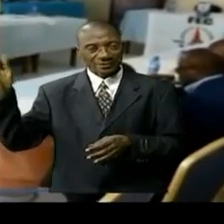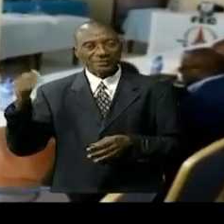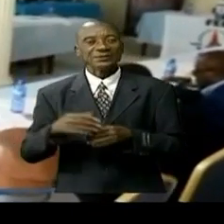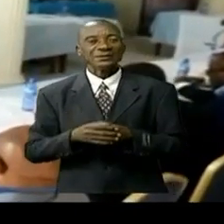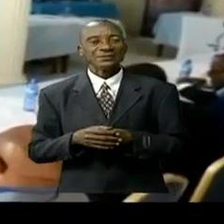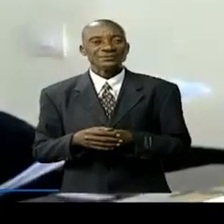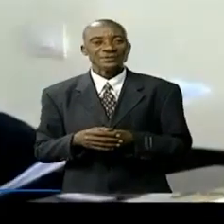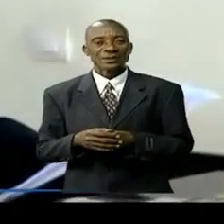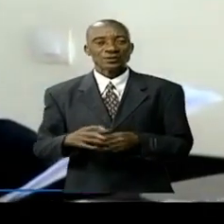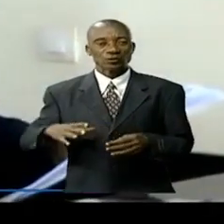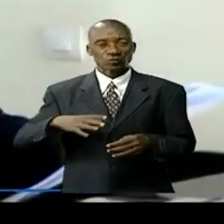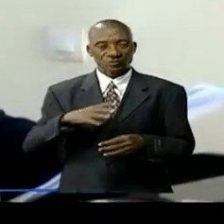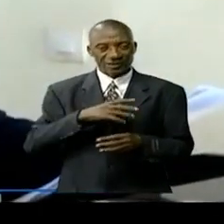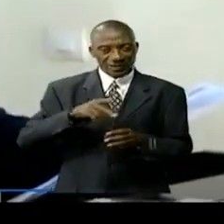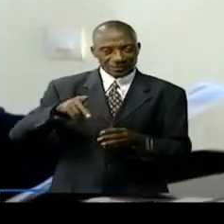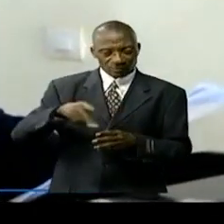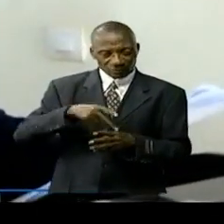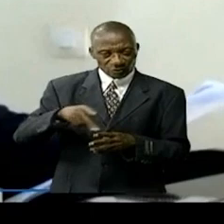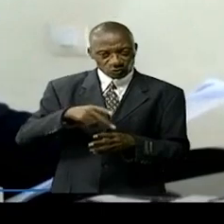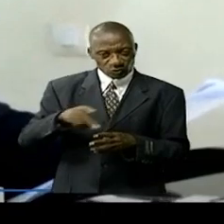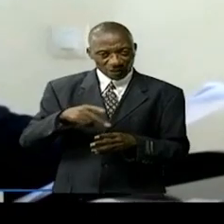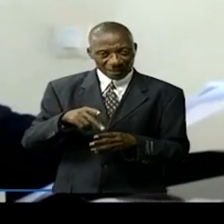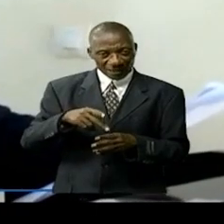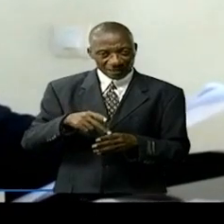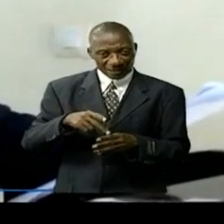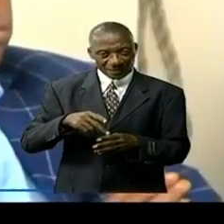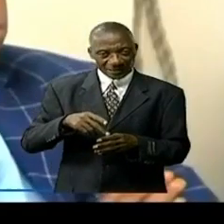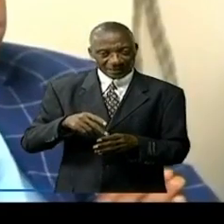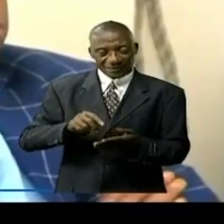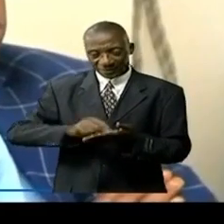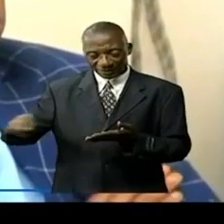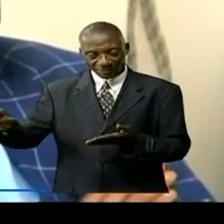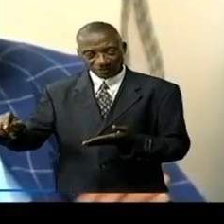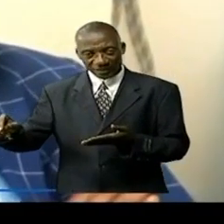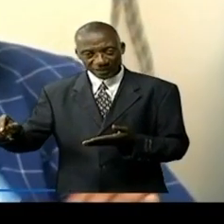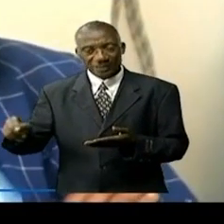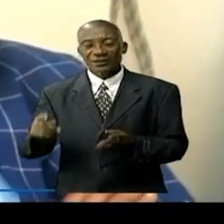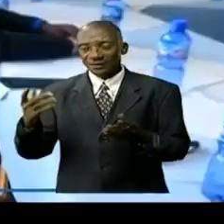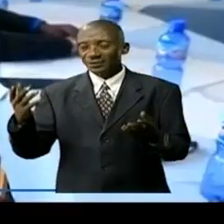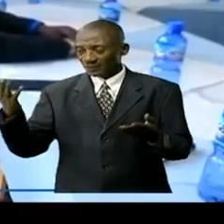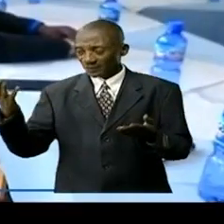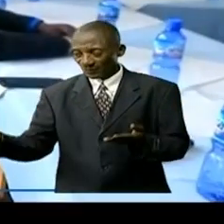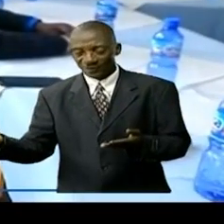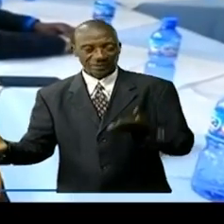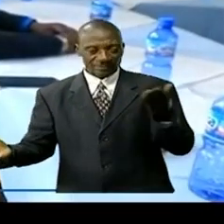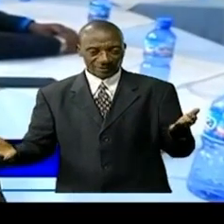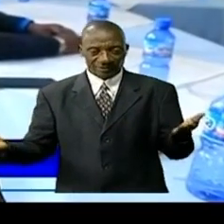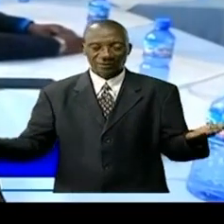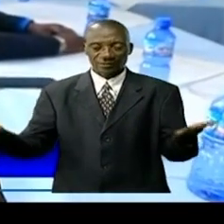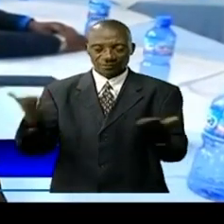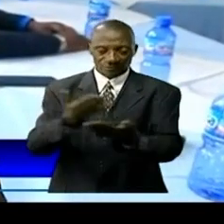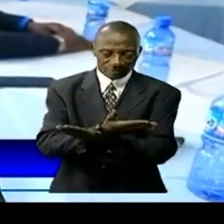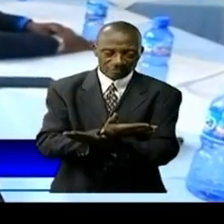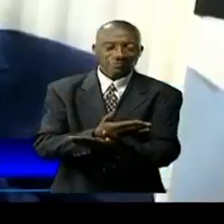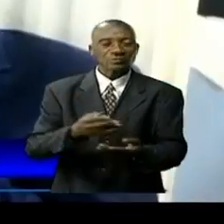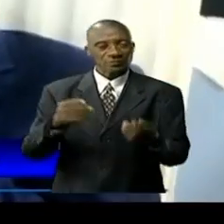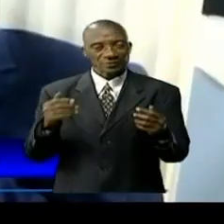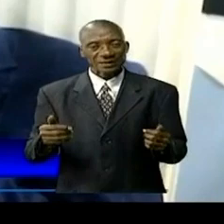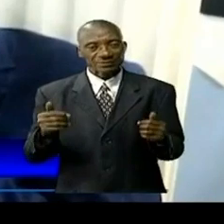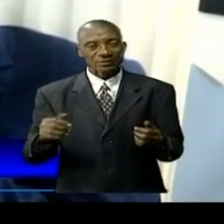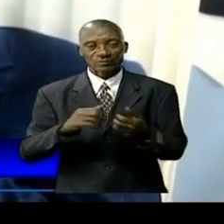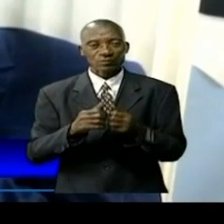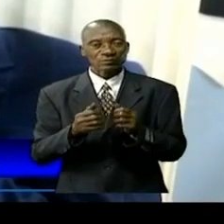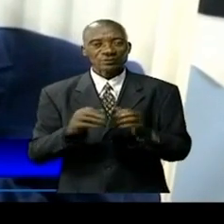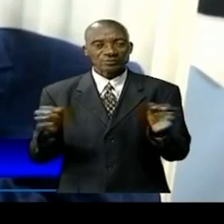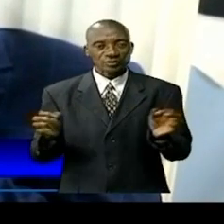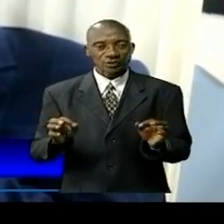comité provisoire sortant, a fait un rapport du comité et provisoire. Les parts des 75 membres en règle de cotisation ont ainsi réussi